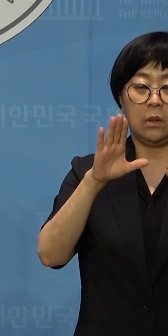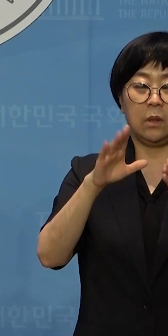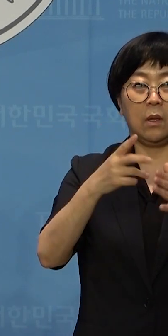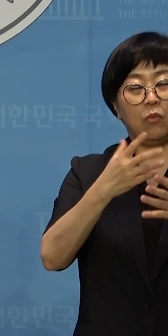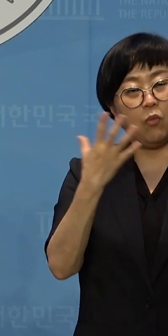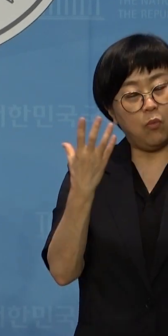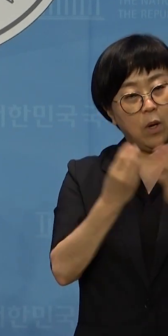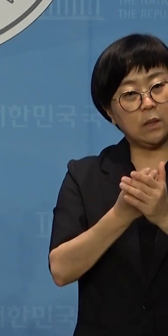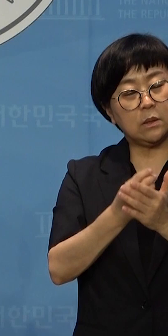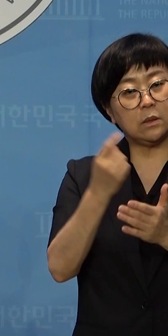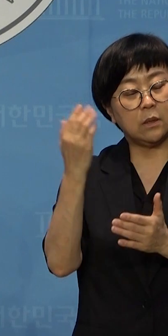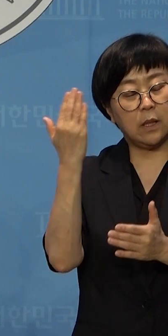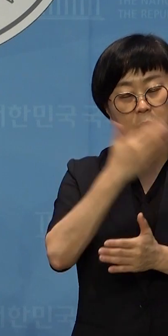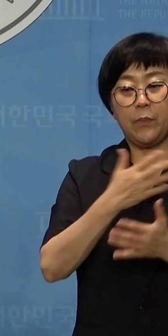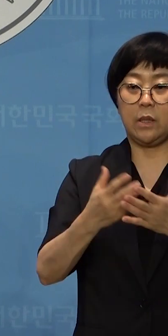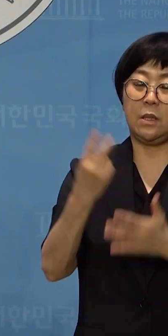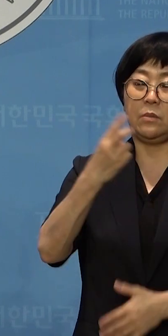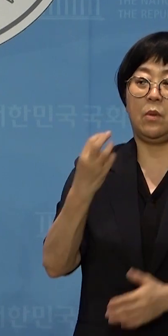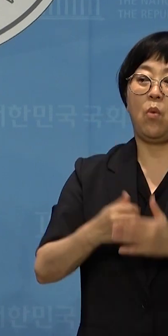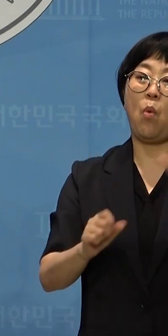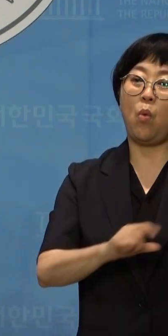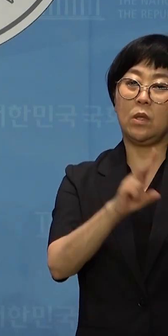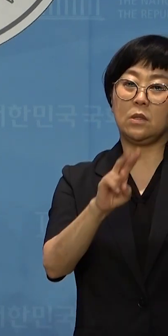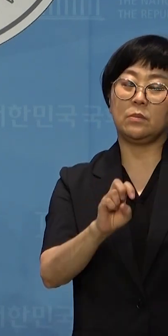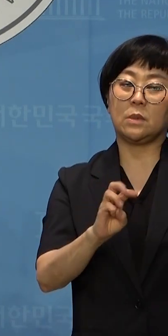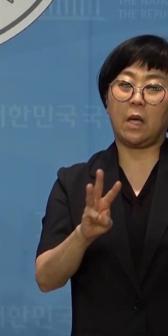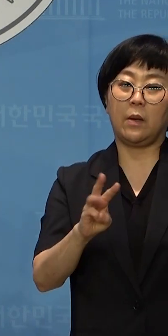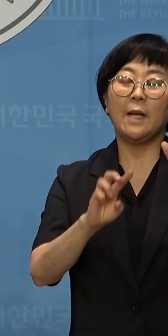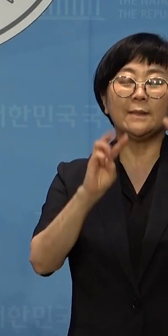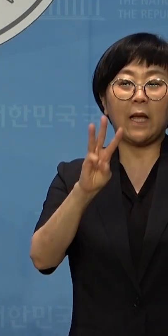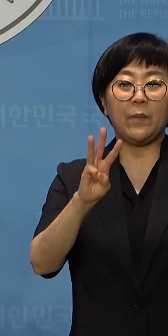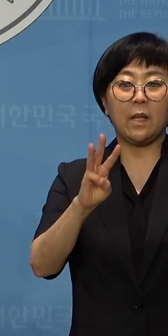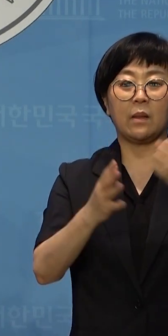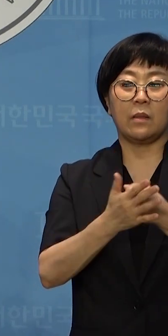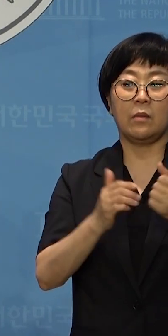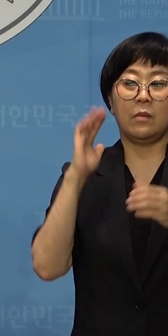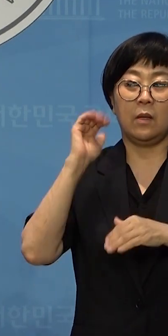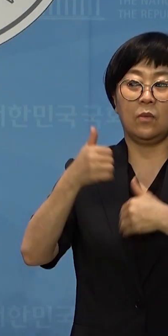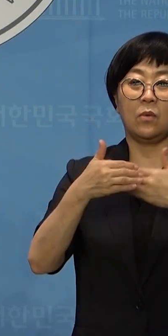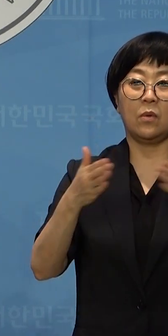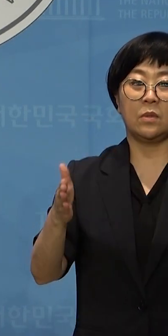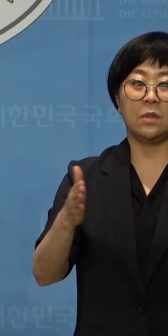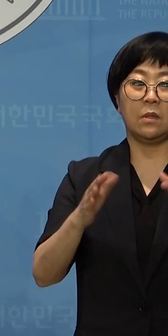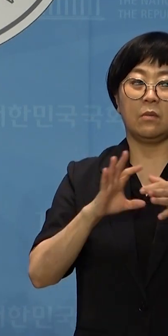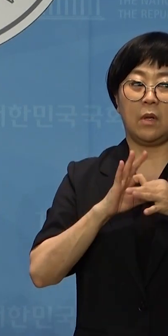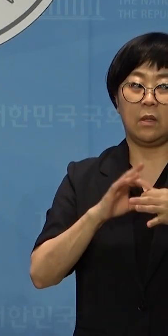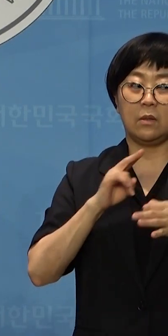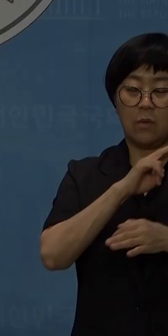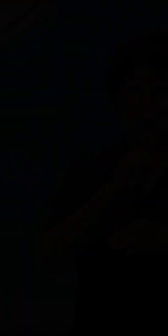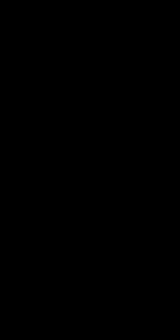중단하시기 바랍니다. 2023년 5월 23일 더불어민주당 대통령실 관련 의혹 진상규명단.